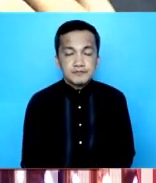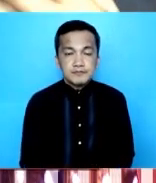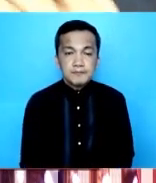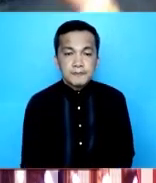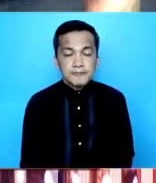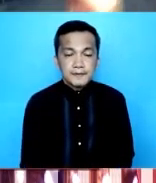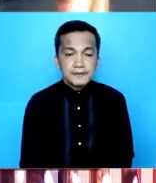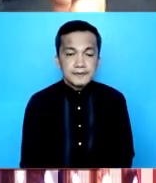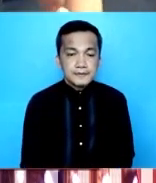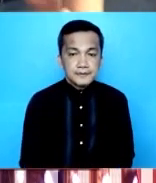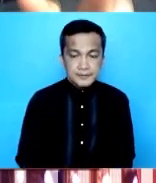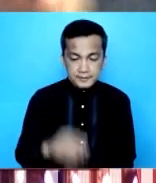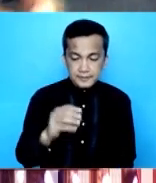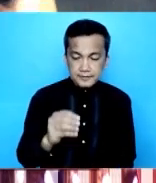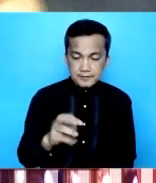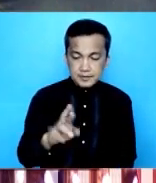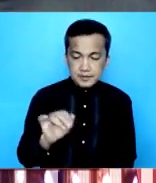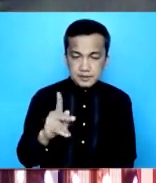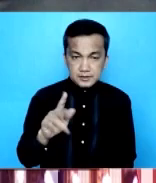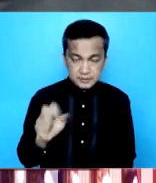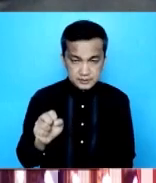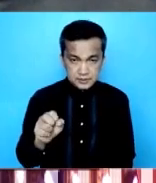may mga markers po kasi kami tinitingnan